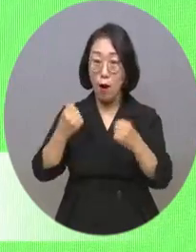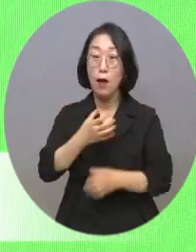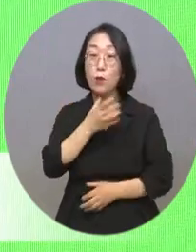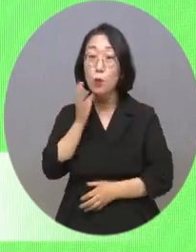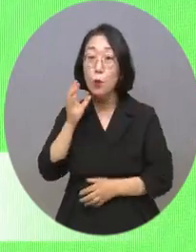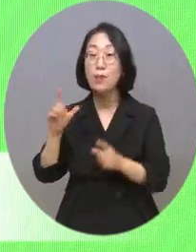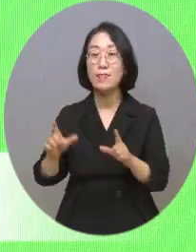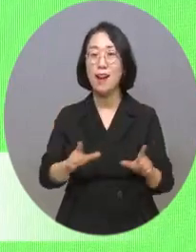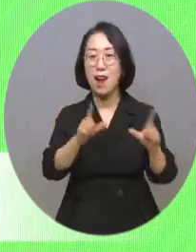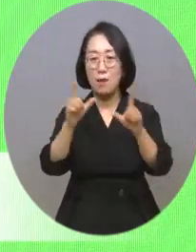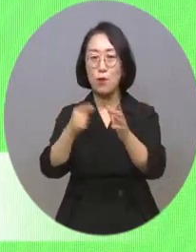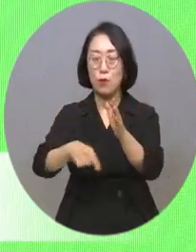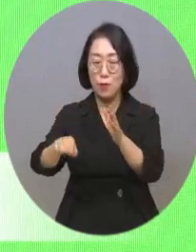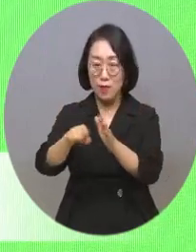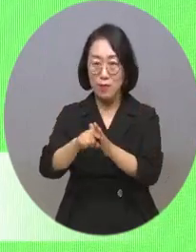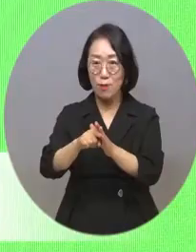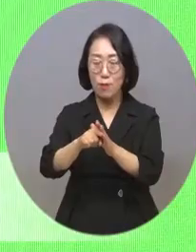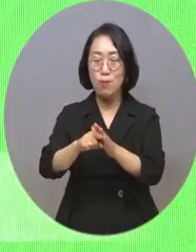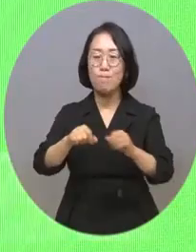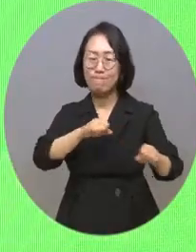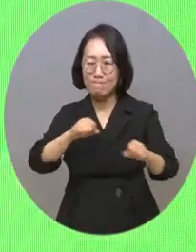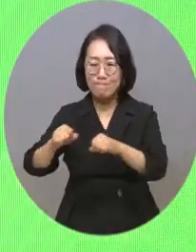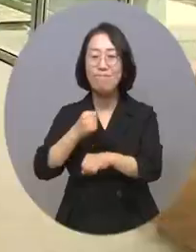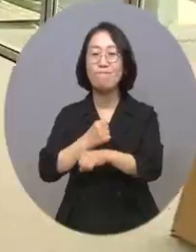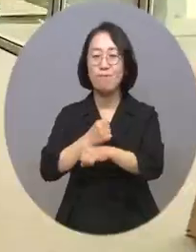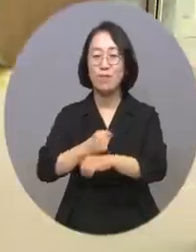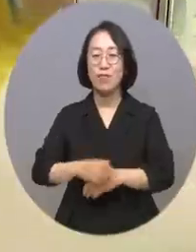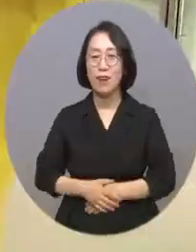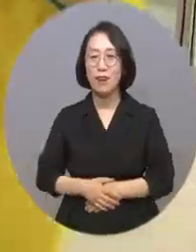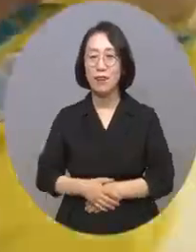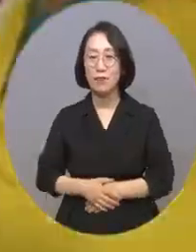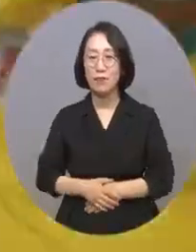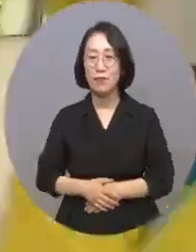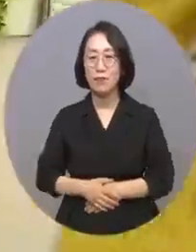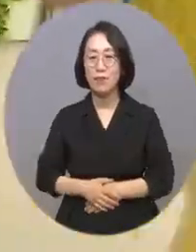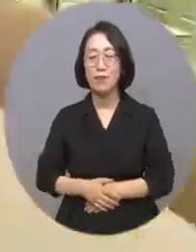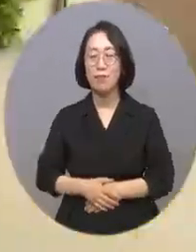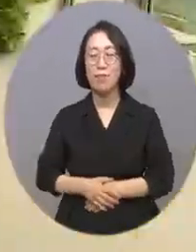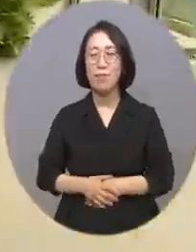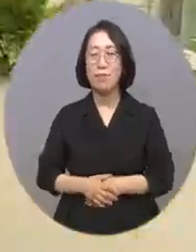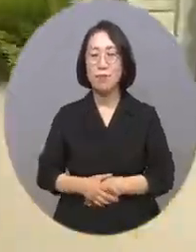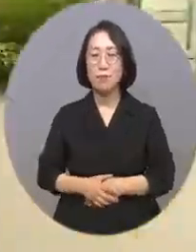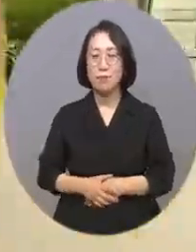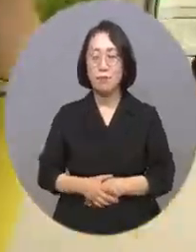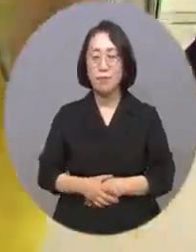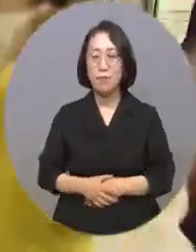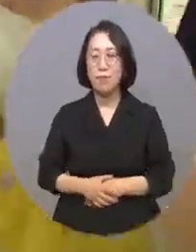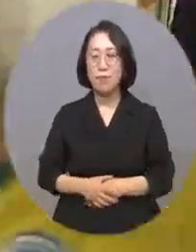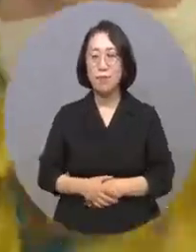노인들을 만드는 데 앞장을 서겠습니다. 복지TV 뉴스 박순용입니다.